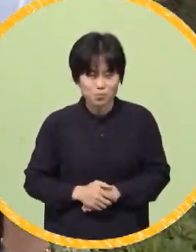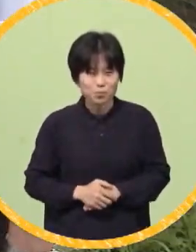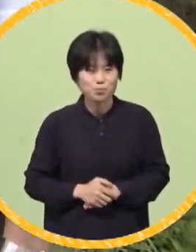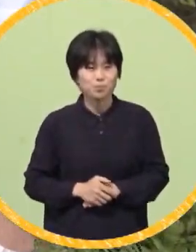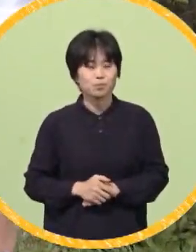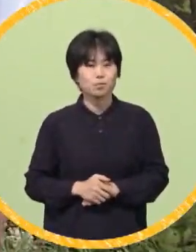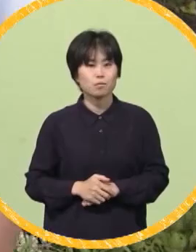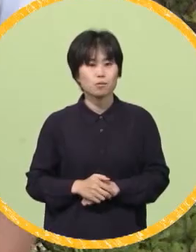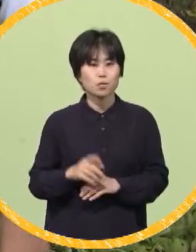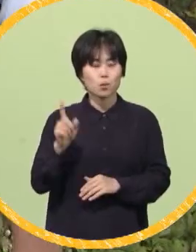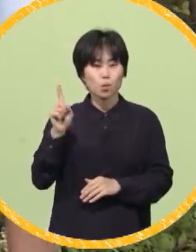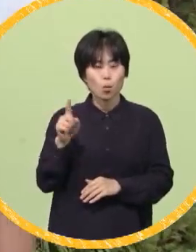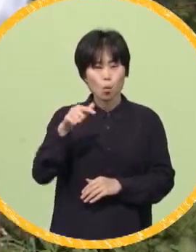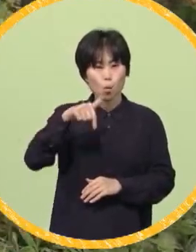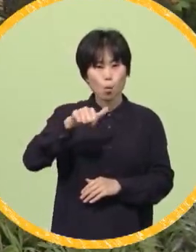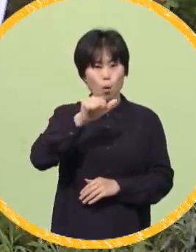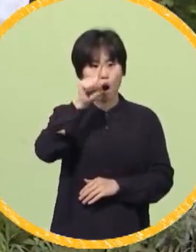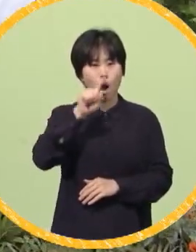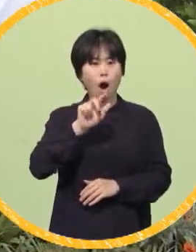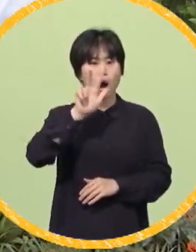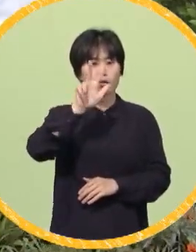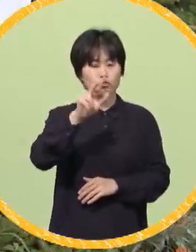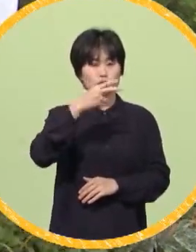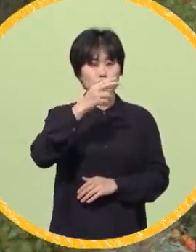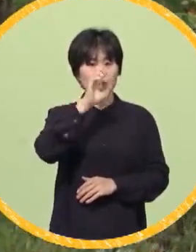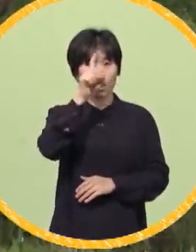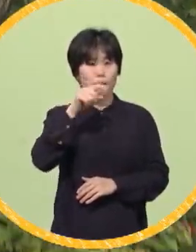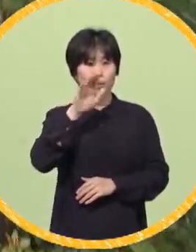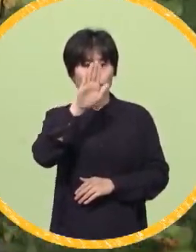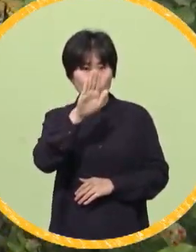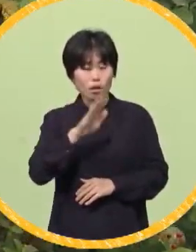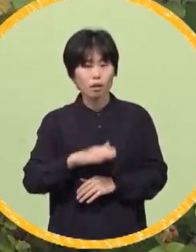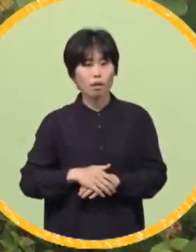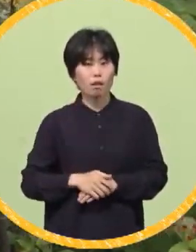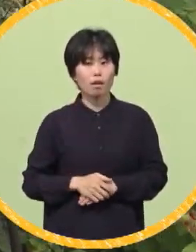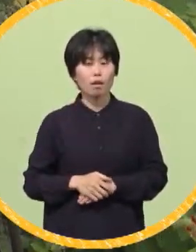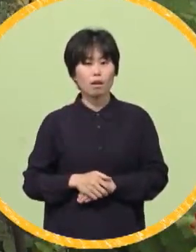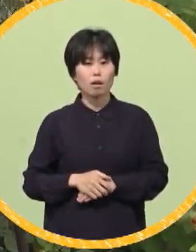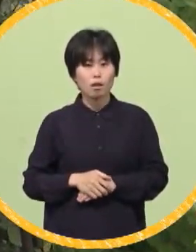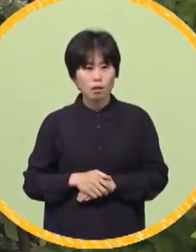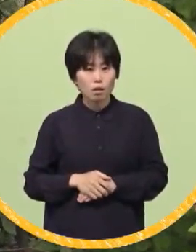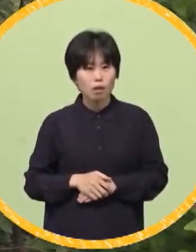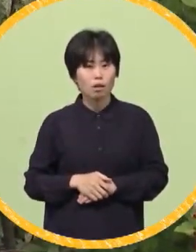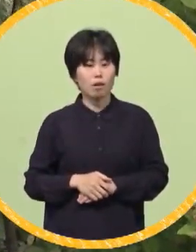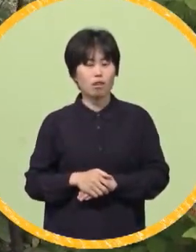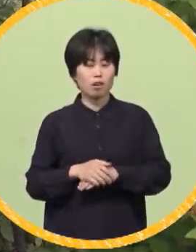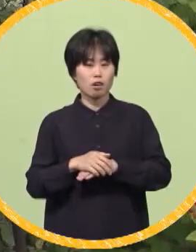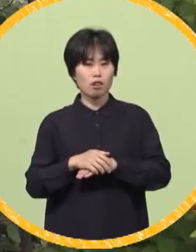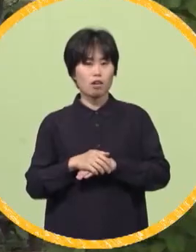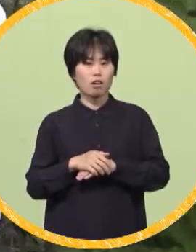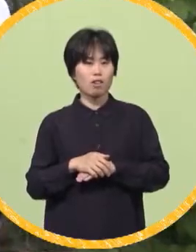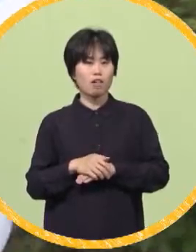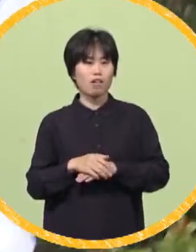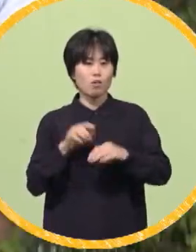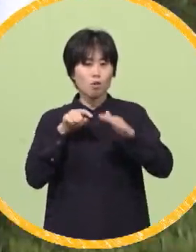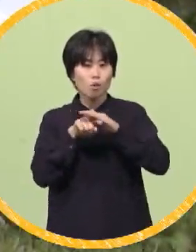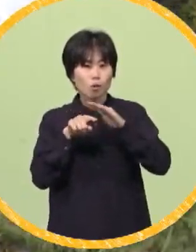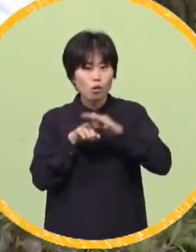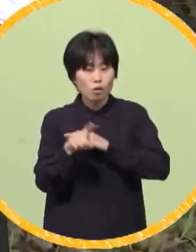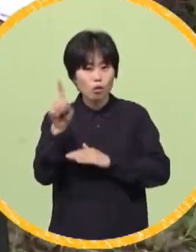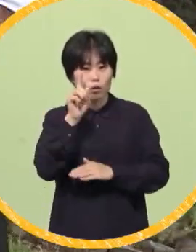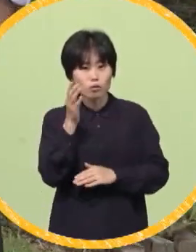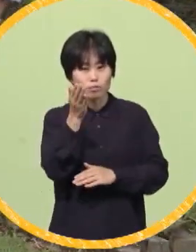します。こちら。ファールニエンテさん。 はい、そうですね、ファールニエンテになります。 ファールニエンテっていう言葉を今初めて言ったんですけど、